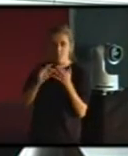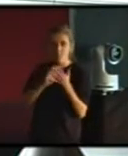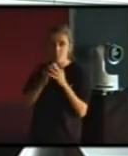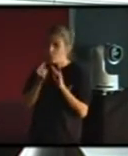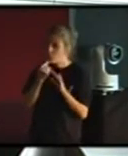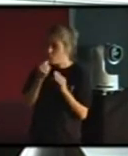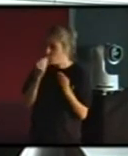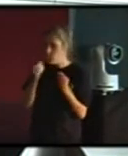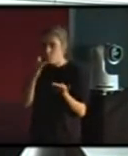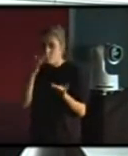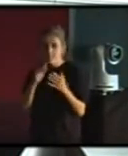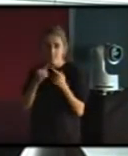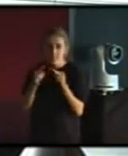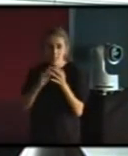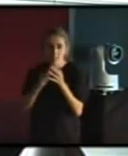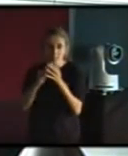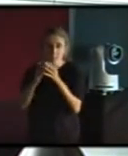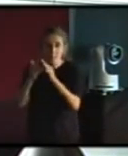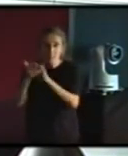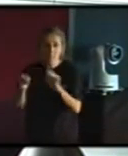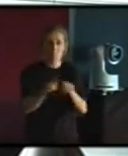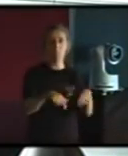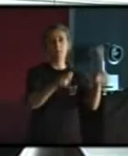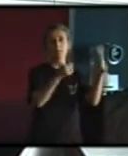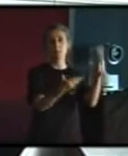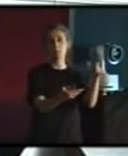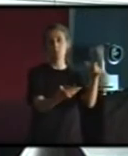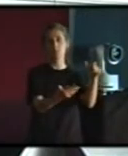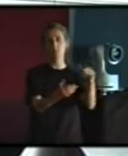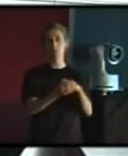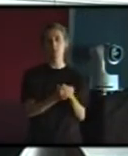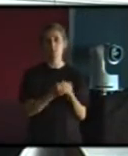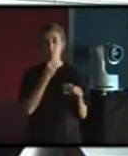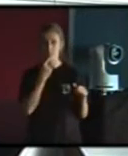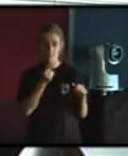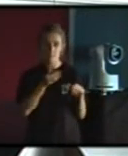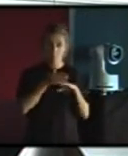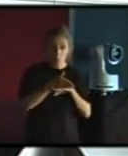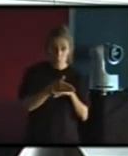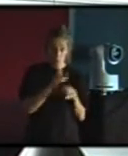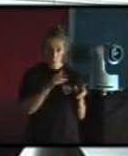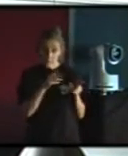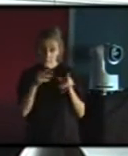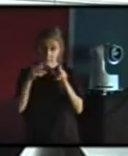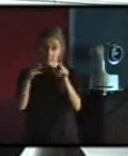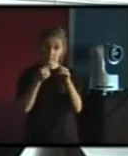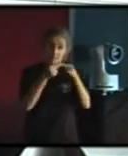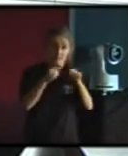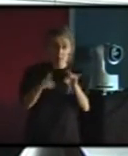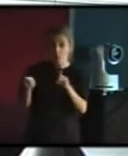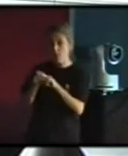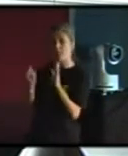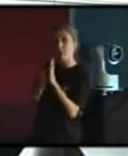telle manière, mais dans la réalité c'est pas ça qu'on va voir, on va voir des parties qui vont se révéler peu à peu, c'est des morceaux d'un médium qui